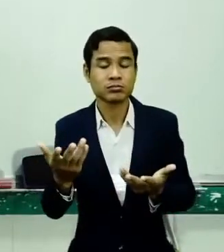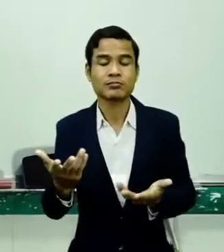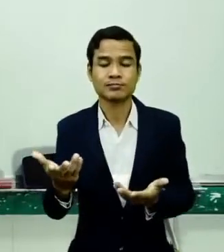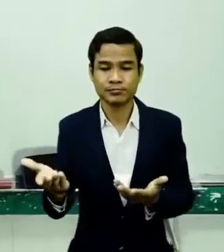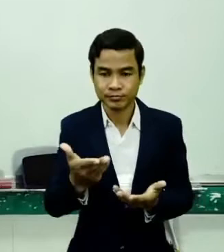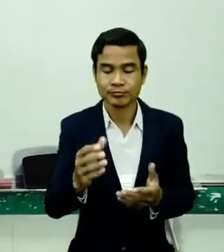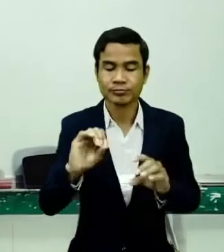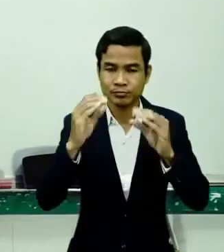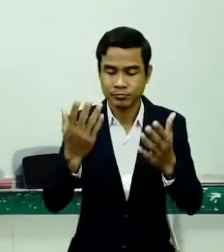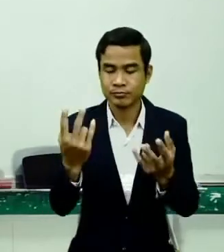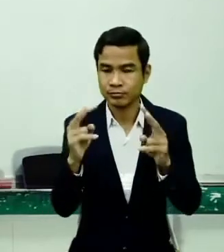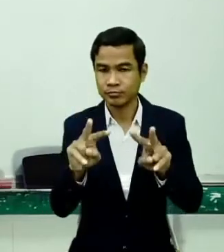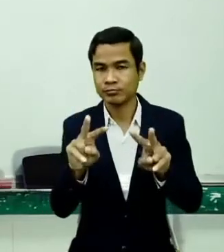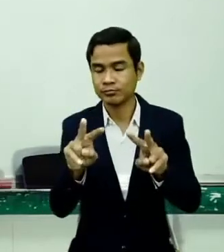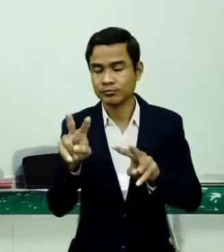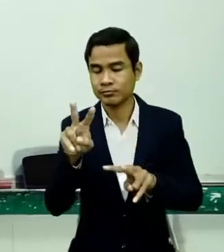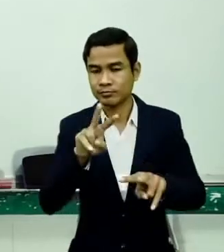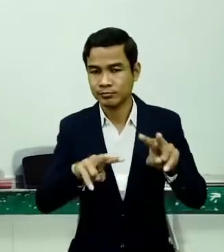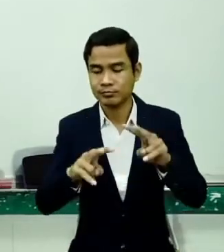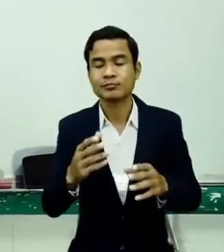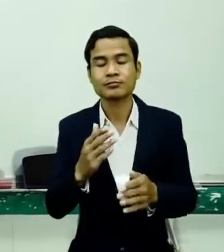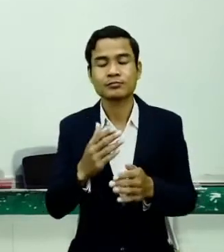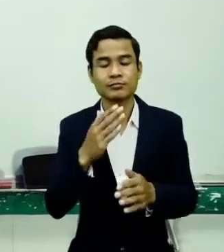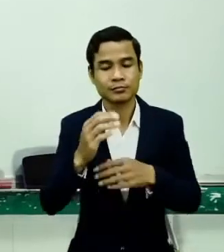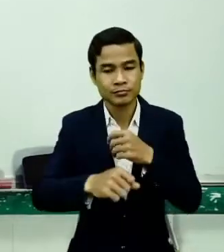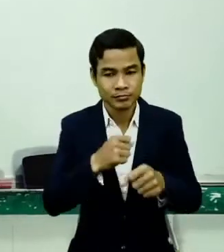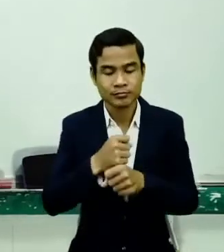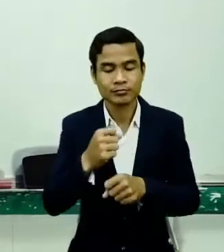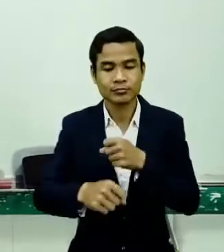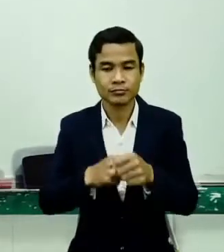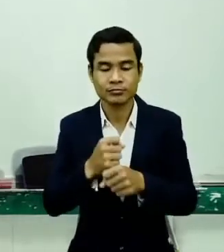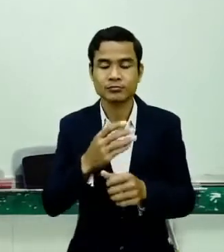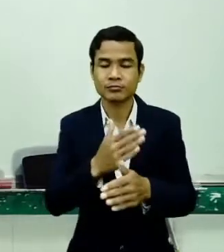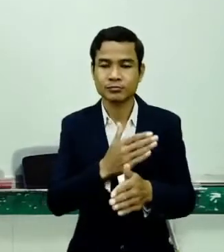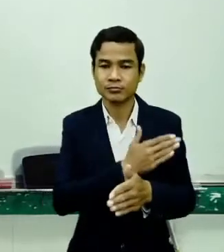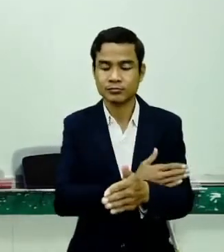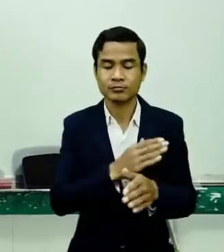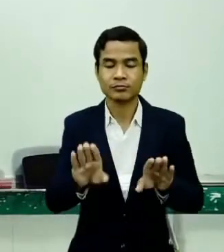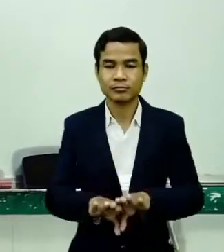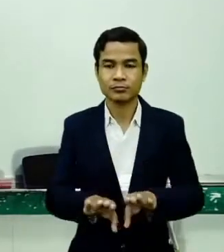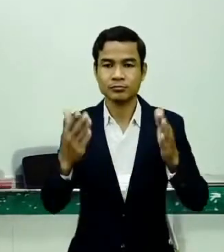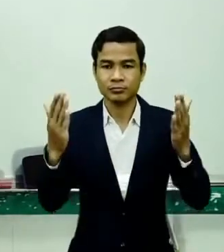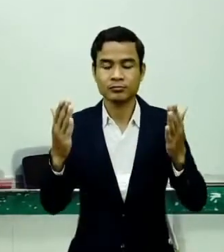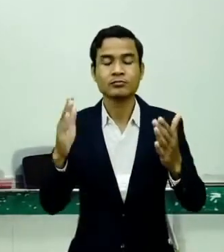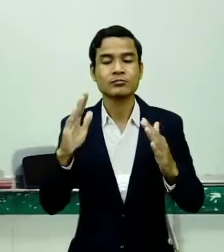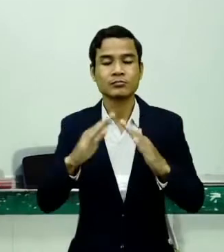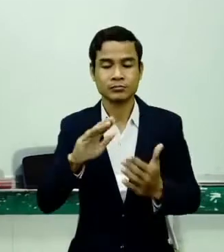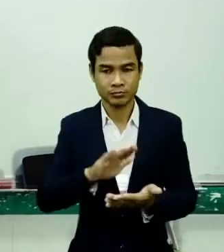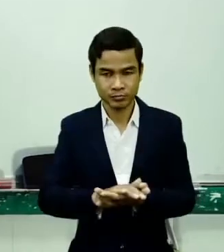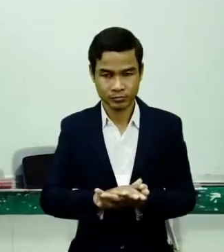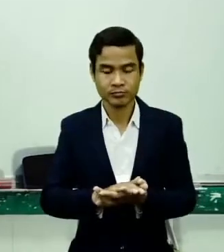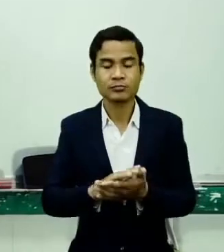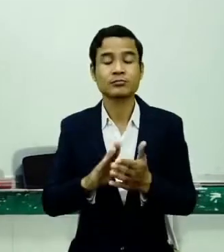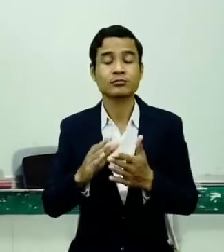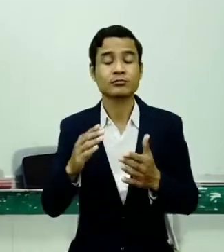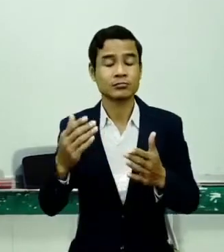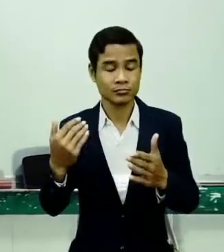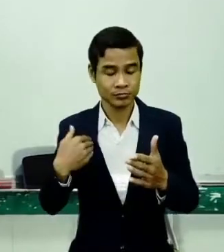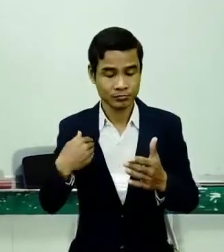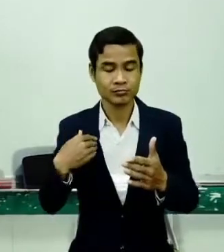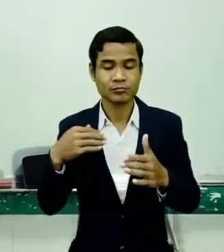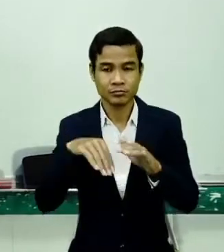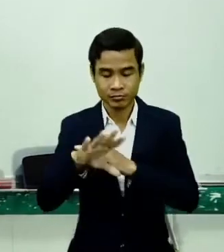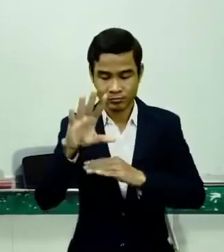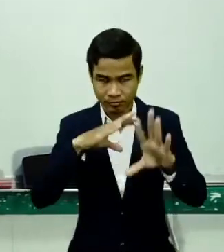ចាគ្រូសង្កេតឃើញថាជារៀងរាល់ឆ្នាំមុនថ្ងៃបើកបវេសនកាលនៅតាមទូរទស្សន៍